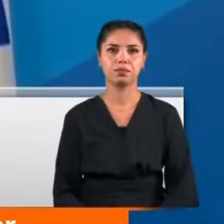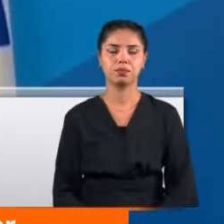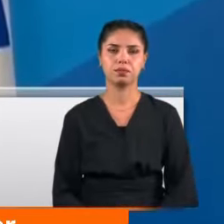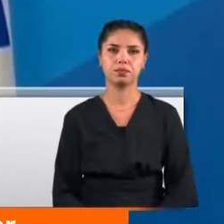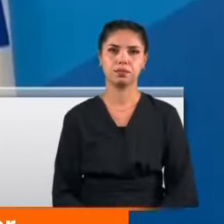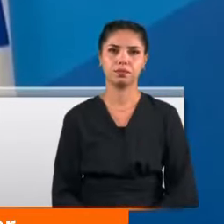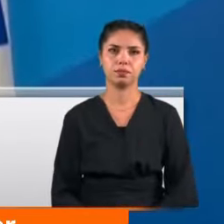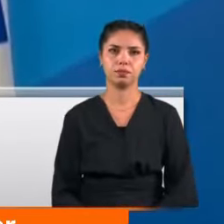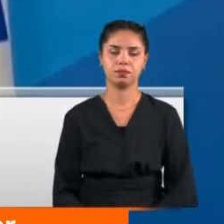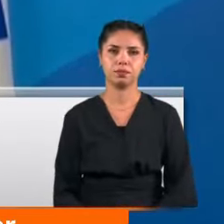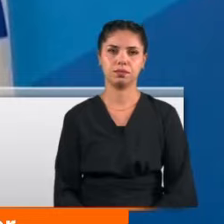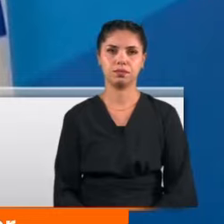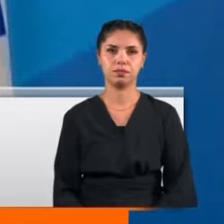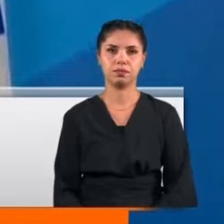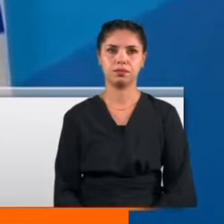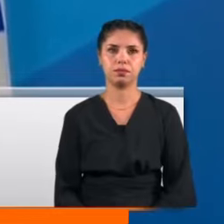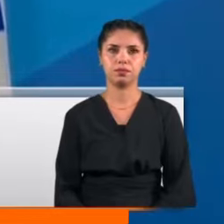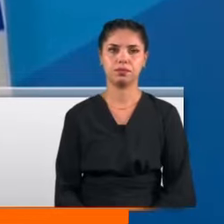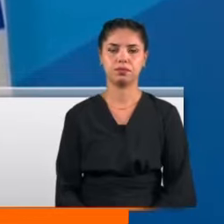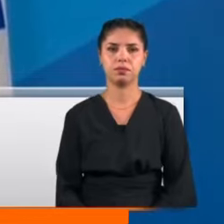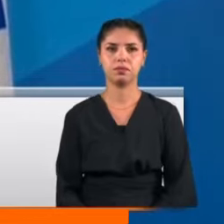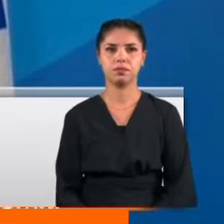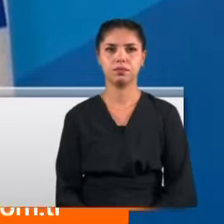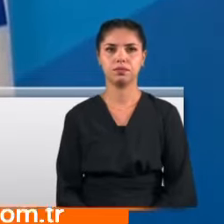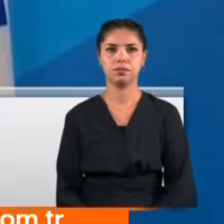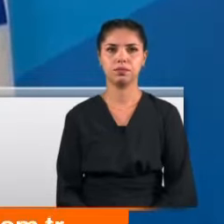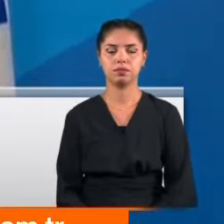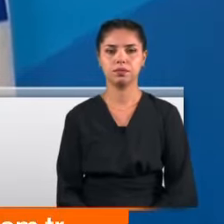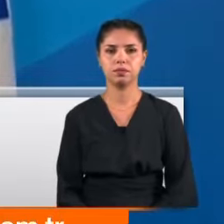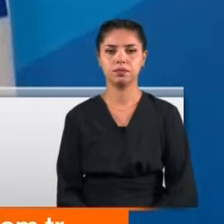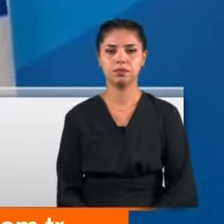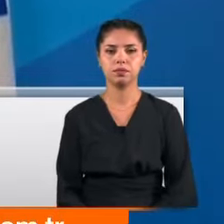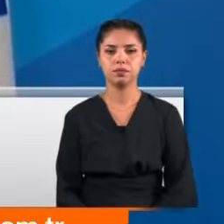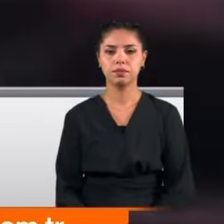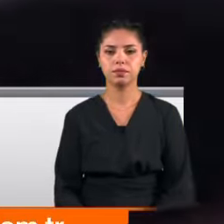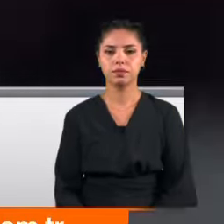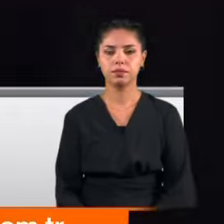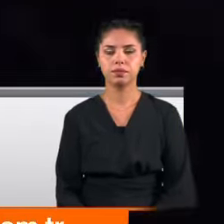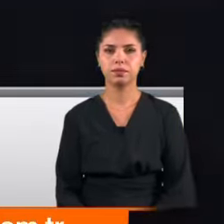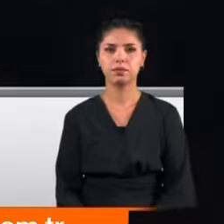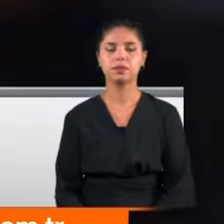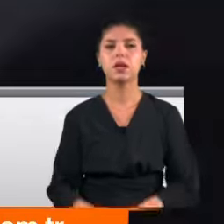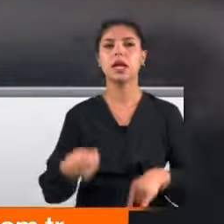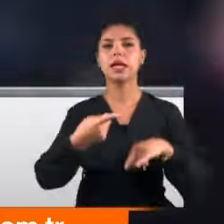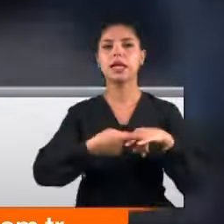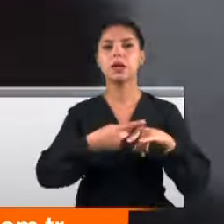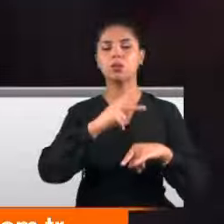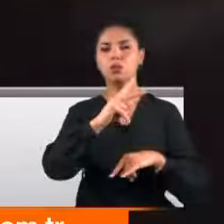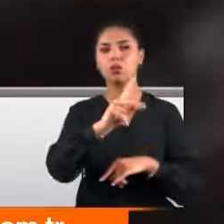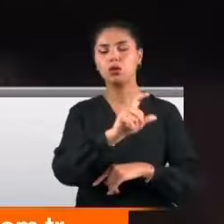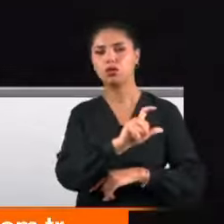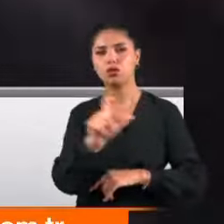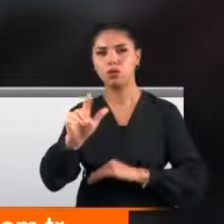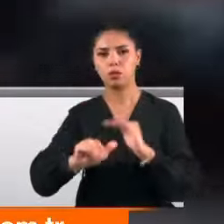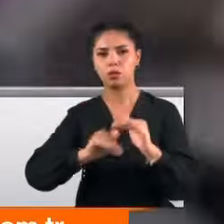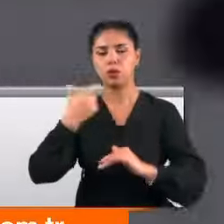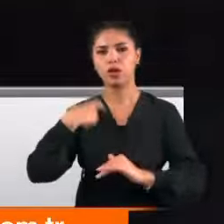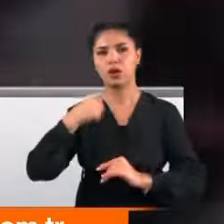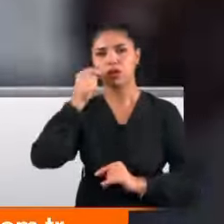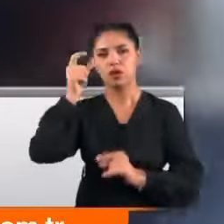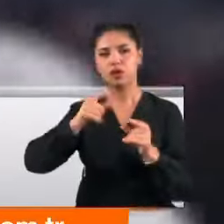sınırındaki vatandaşlarımızın evlerine dönmesi için ne gerekiyorsa yapacağız. Hizbullah'ın misillemeleri sonrası sivilleri